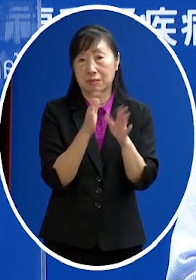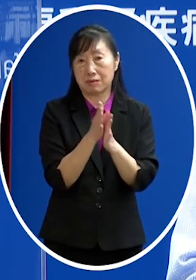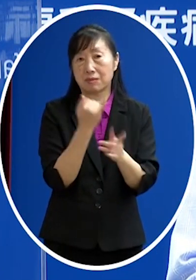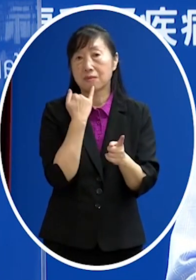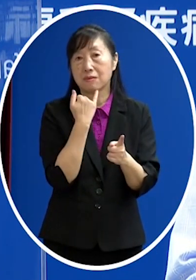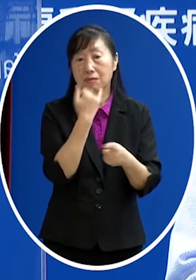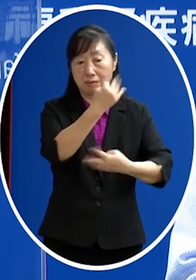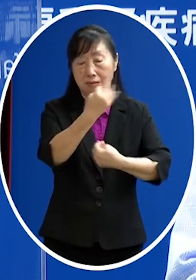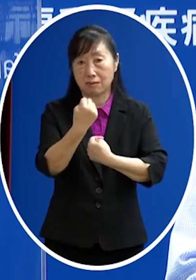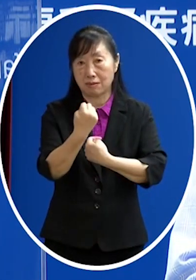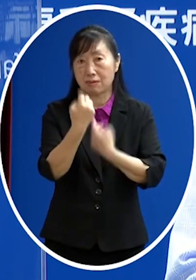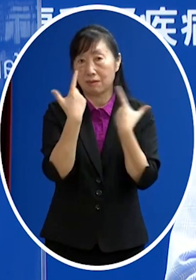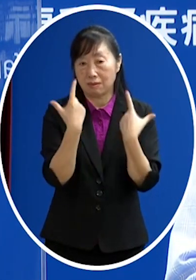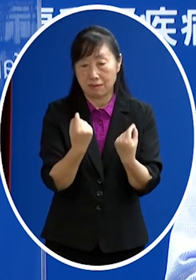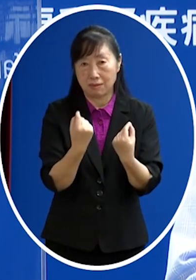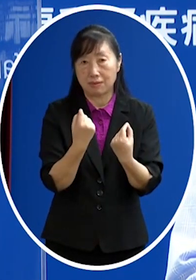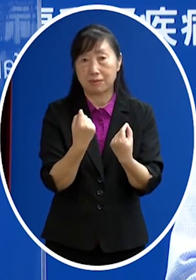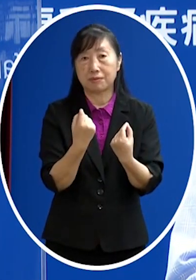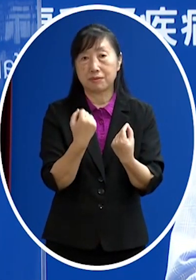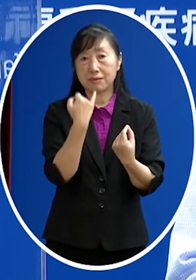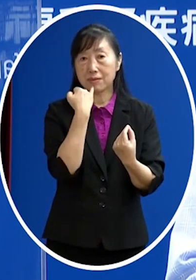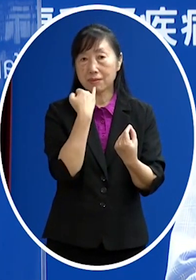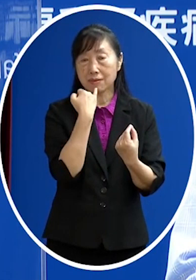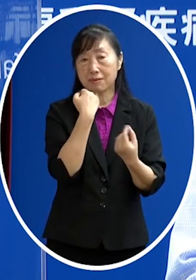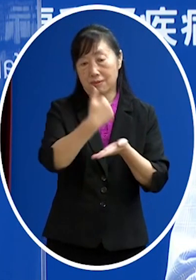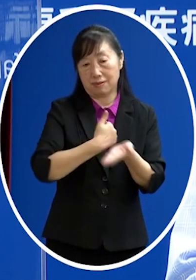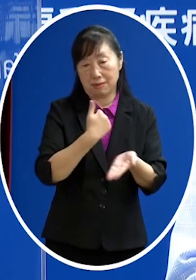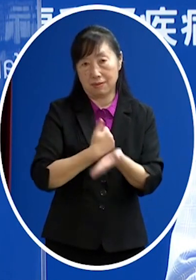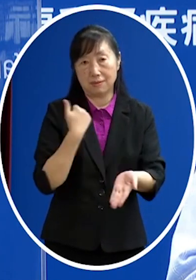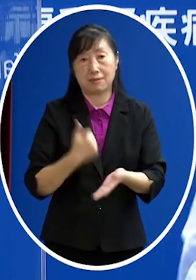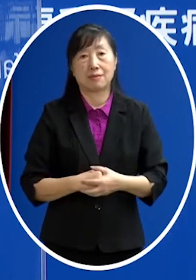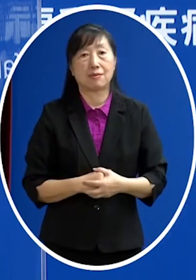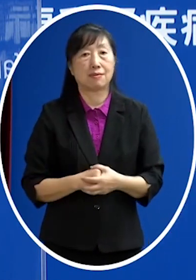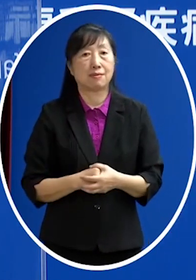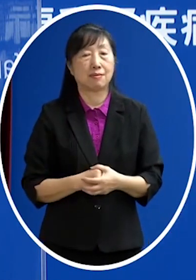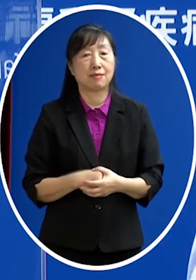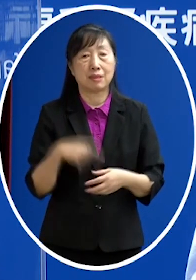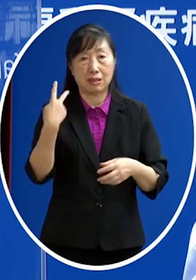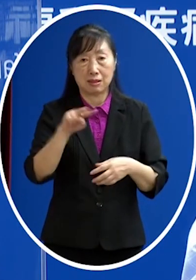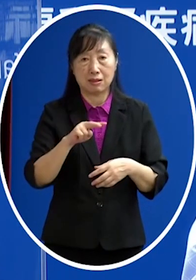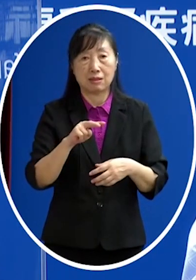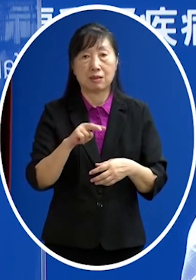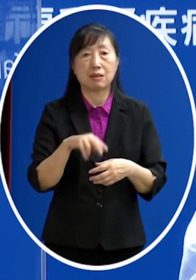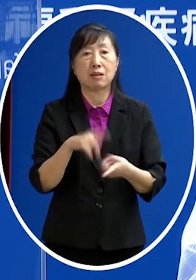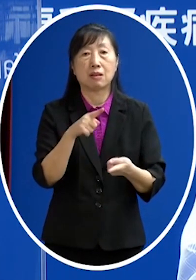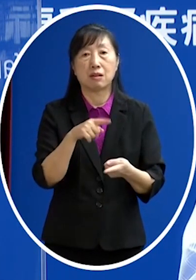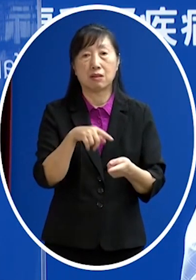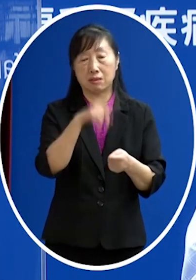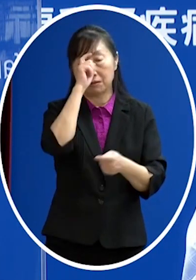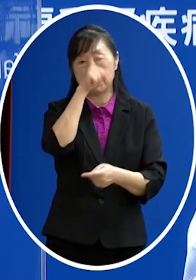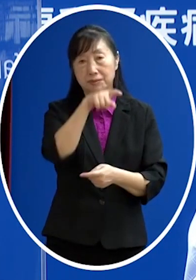个时程照原来的时程，那能够持续的来供应。那也在呼吁 COVAX 的平台，